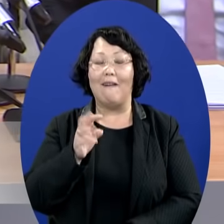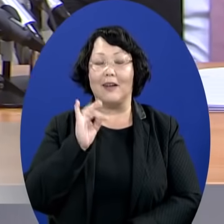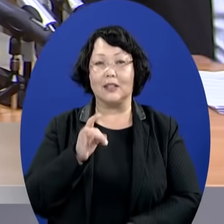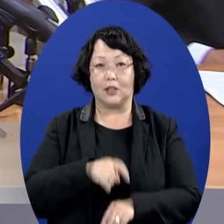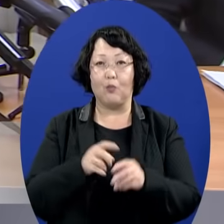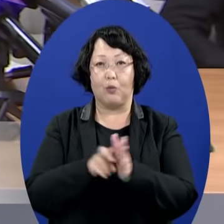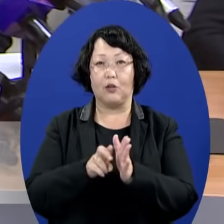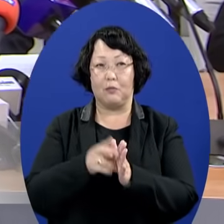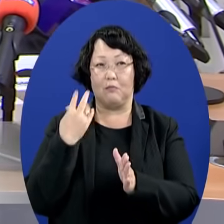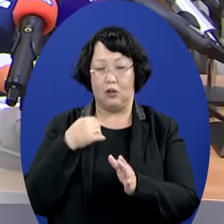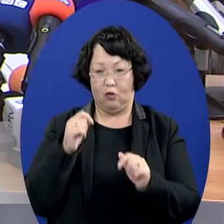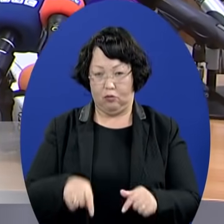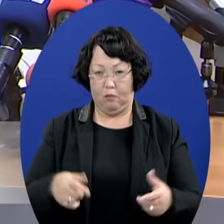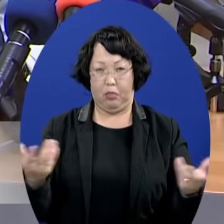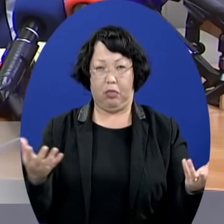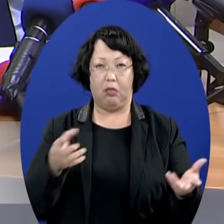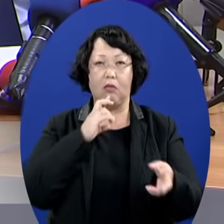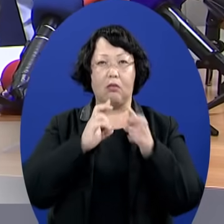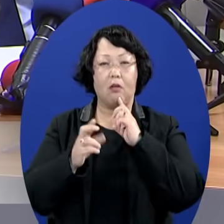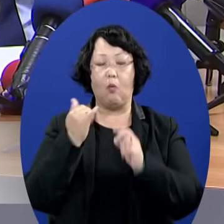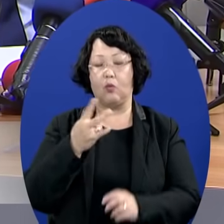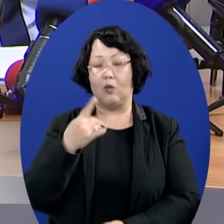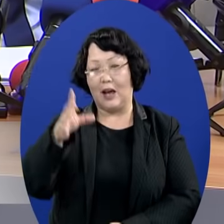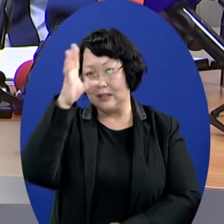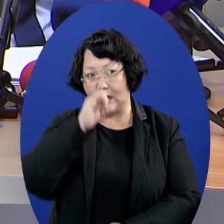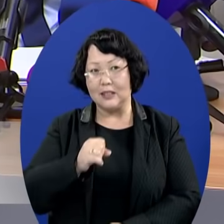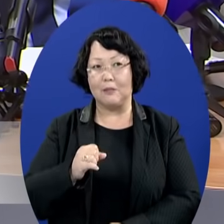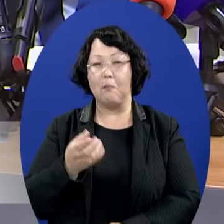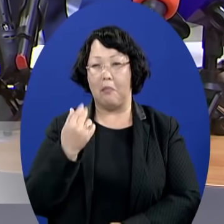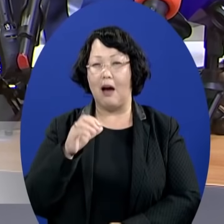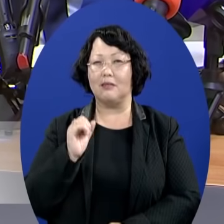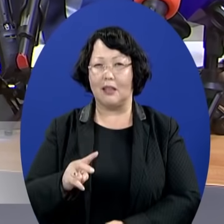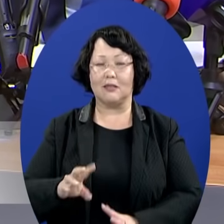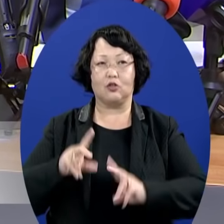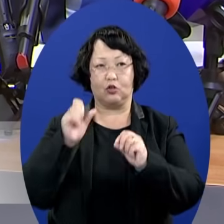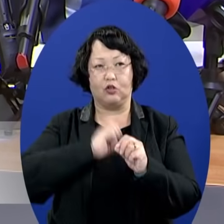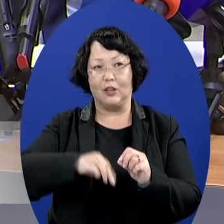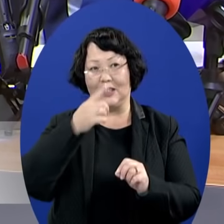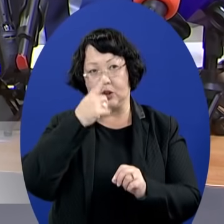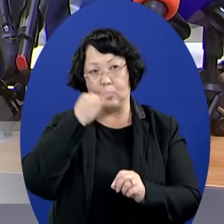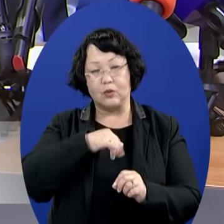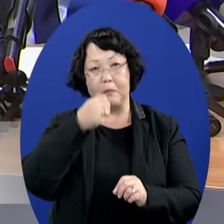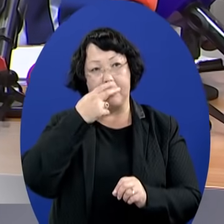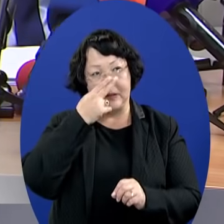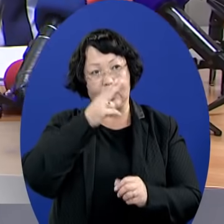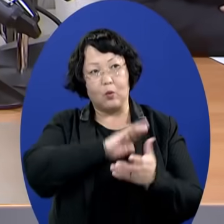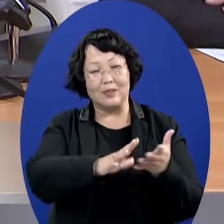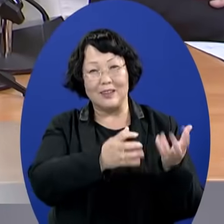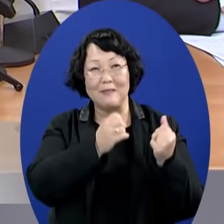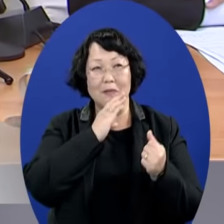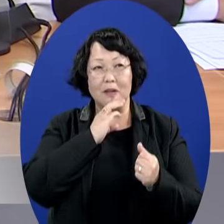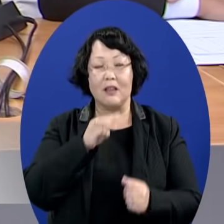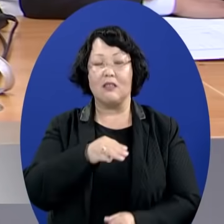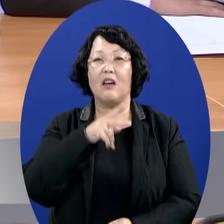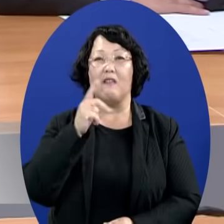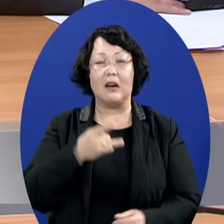бид харж байна. Уулуурхан сайд нөхцөл байдлыг сайжруулахын тулд бүгд найрамд хэд ард улсаас шатхан худалдан авахар болсон ч тээвэрлэлтээ зүйтэж Монгол